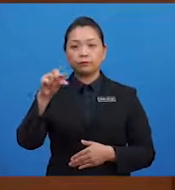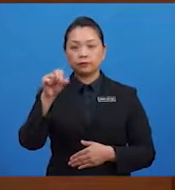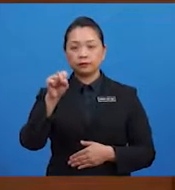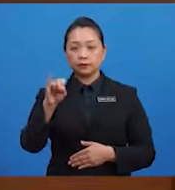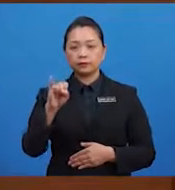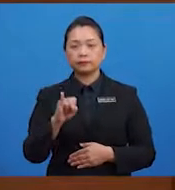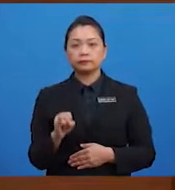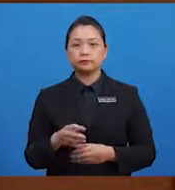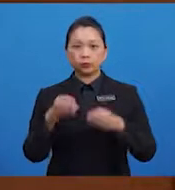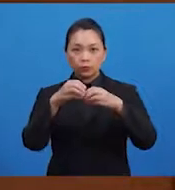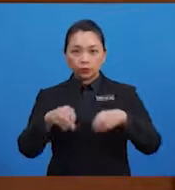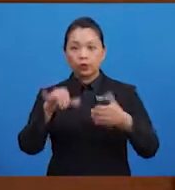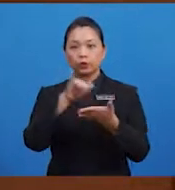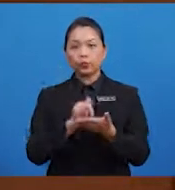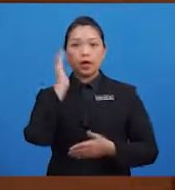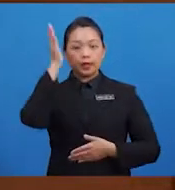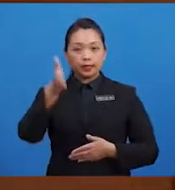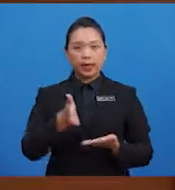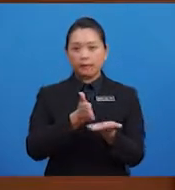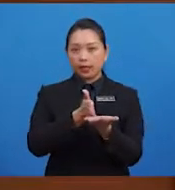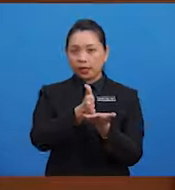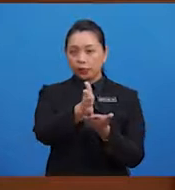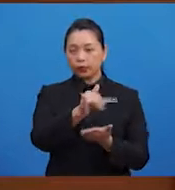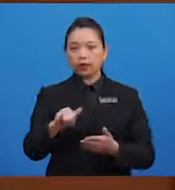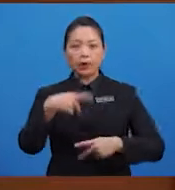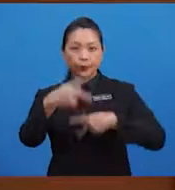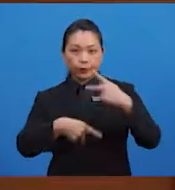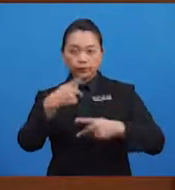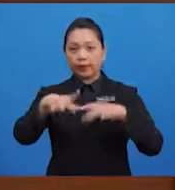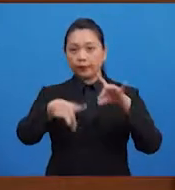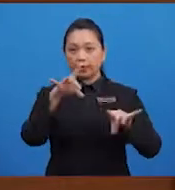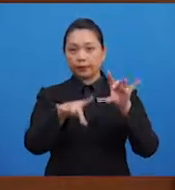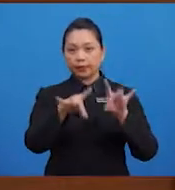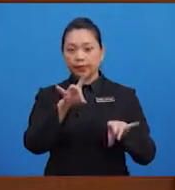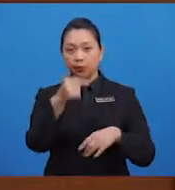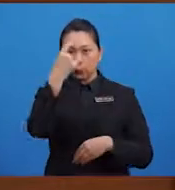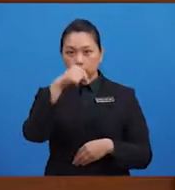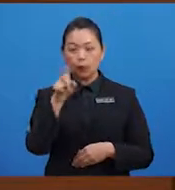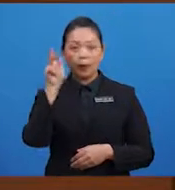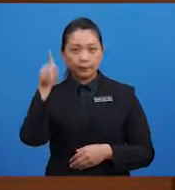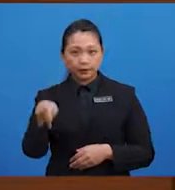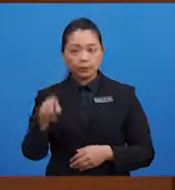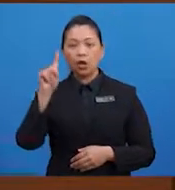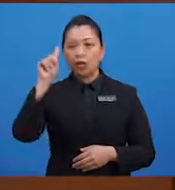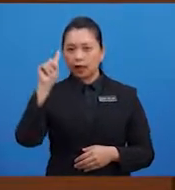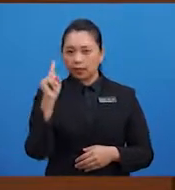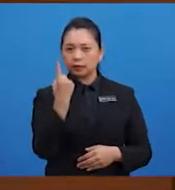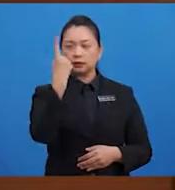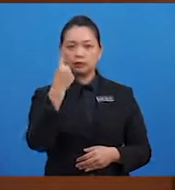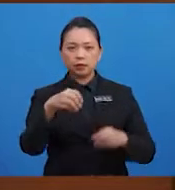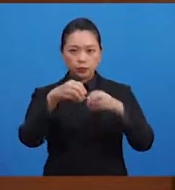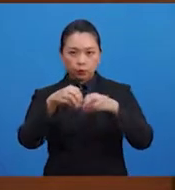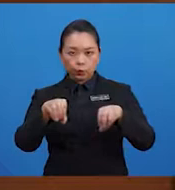Kemudian, telur-telur tersebut akan melalui proses pemilihan telur untuk memastikan hanya telur tetasan